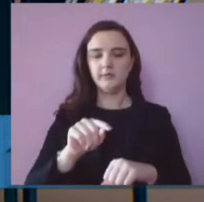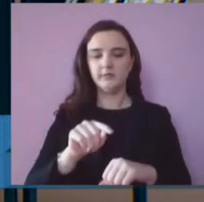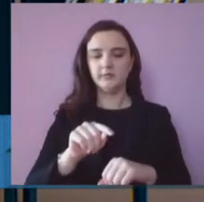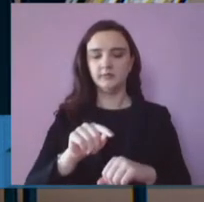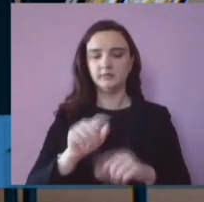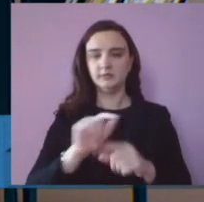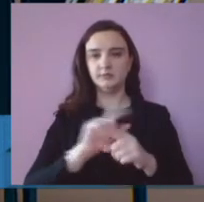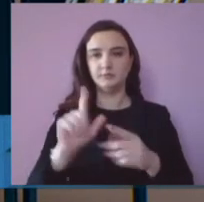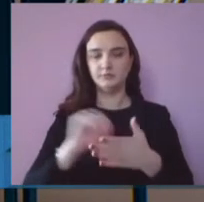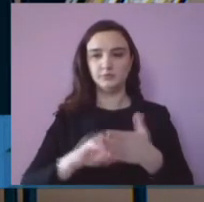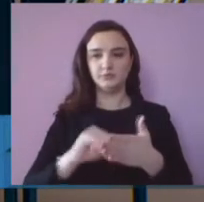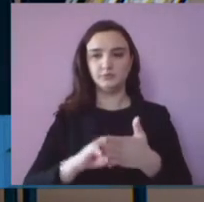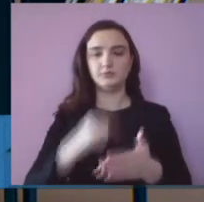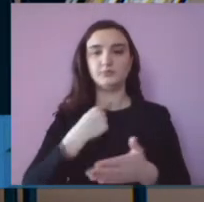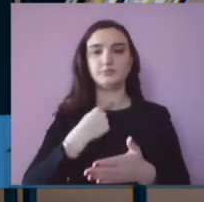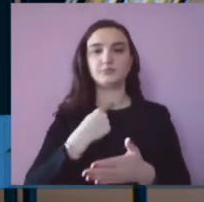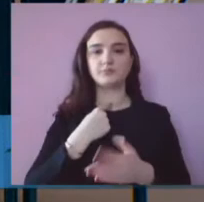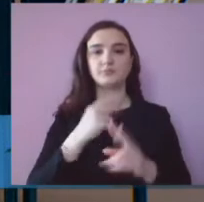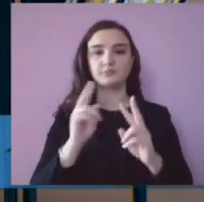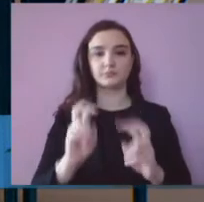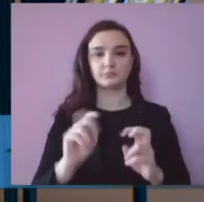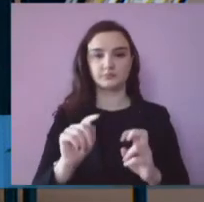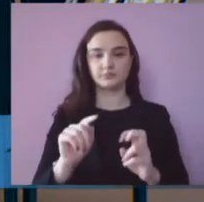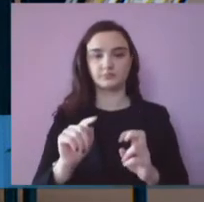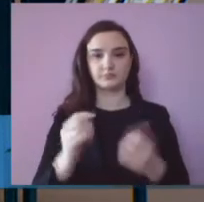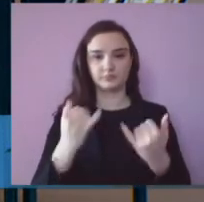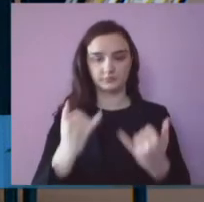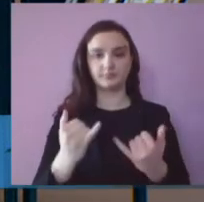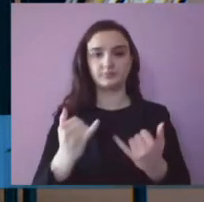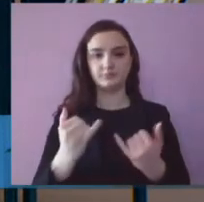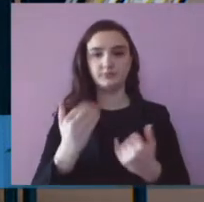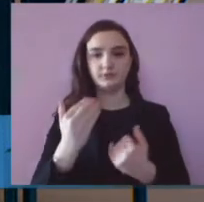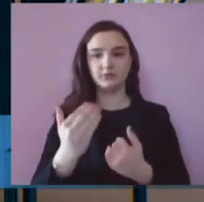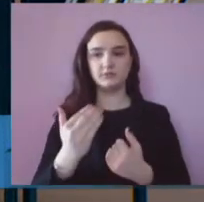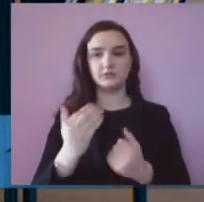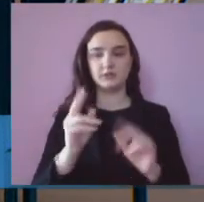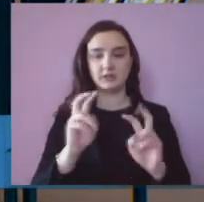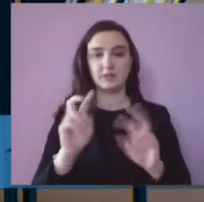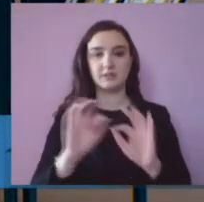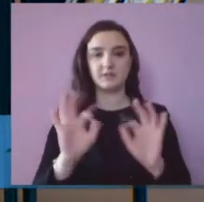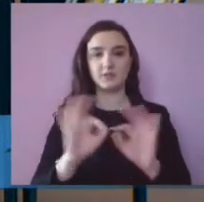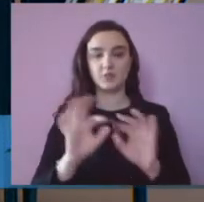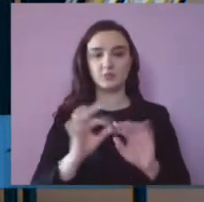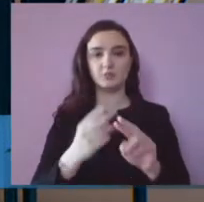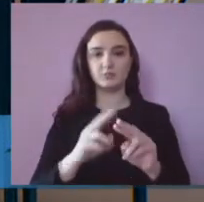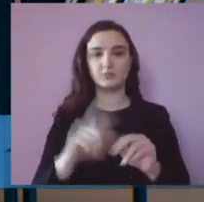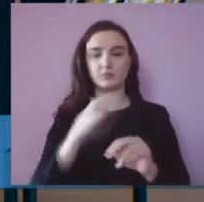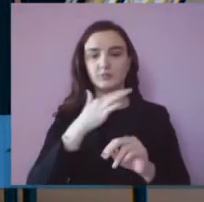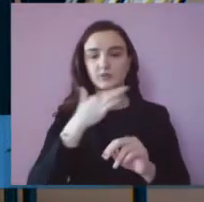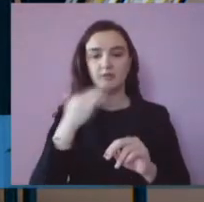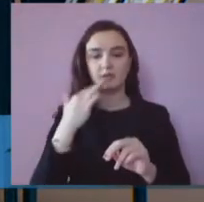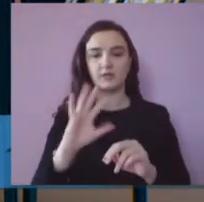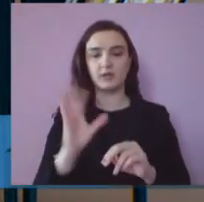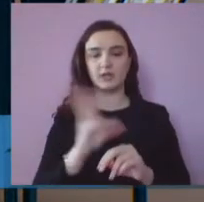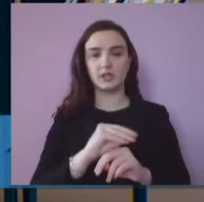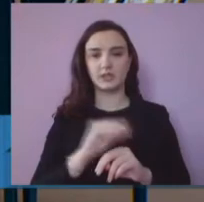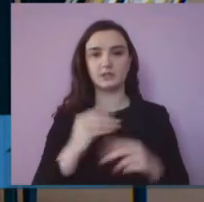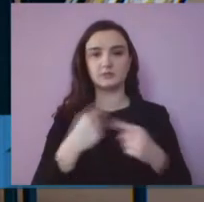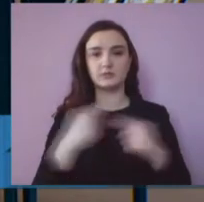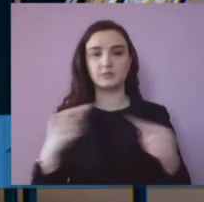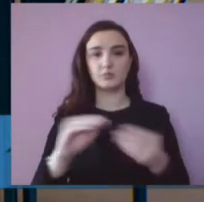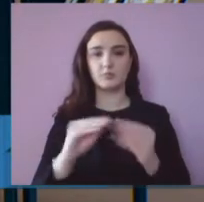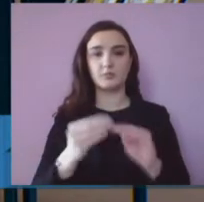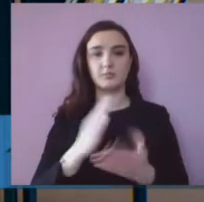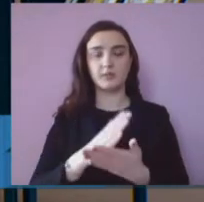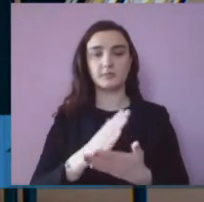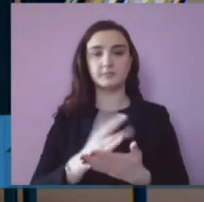გამოიწვიოს ფარისებრი ჯირკვლის ხვრი, აკი დღეს ახლა ჩვენ ფარისებრი ჯირკვლის თემაზე ვსაუბრობთ, თორე აქ მრავალი წახნაგი აქვს ამ პრობლემას, მაგრამ